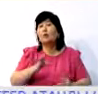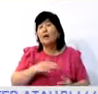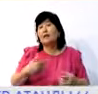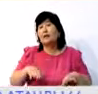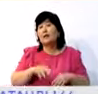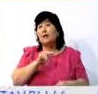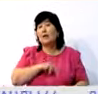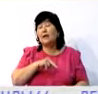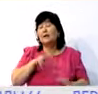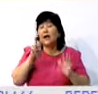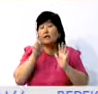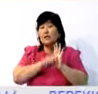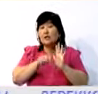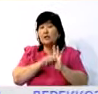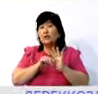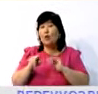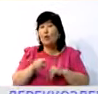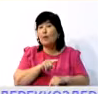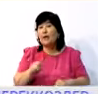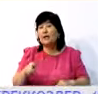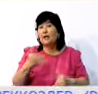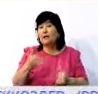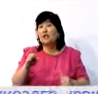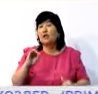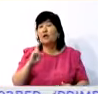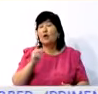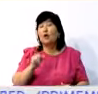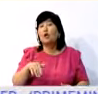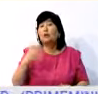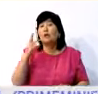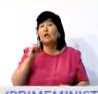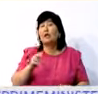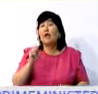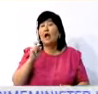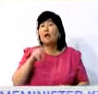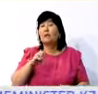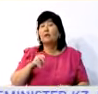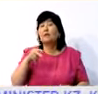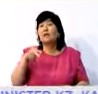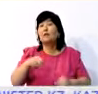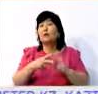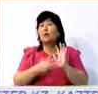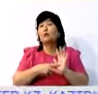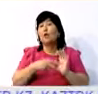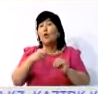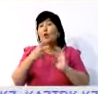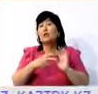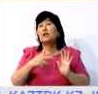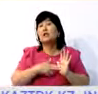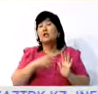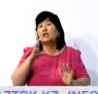Дегенмен қызметтік тергеп тексеру барысында Жаңақорған кентінің бұрынғы әкімі Ахметов 2018 жылдың 18